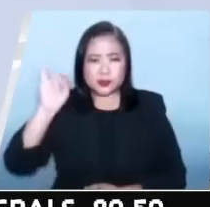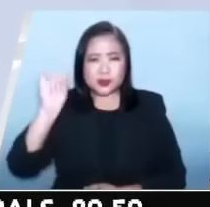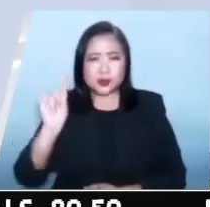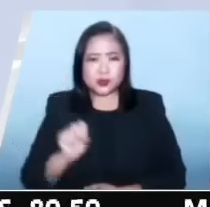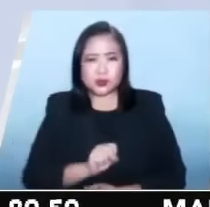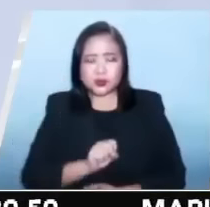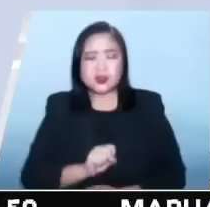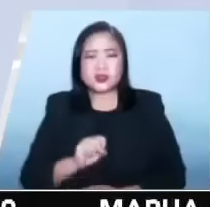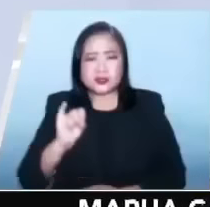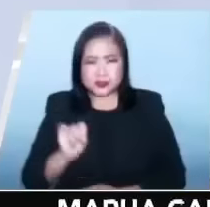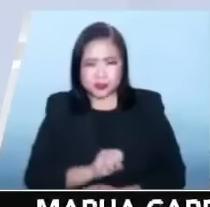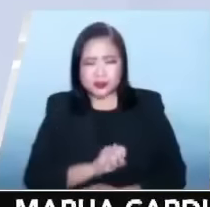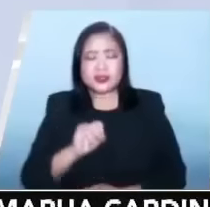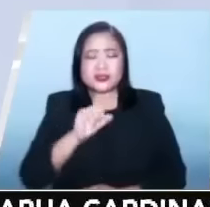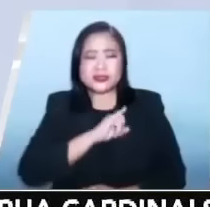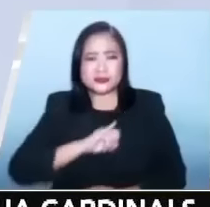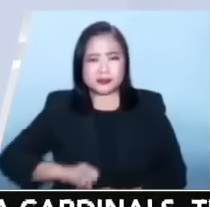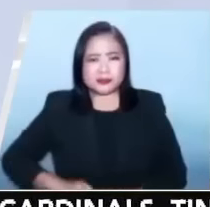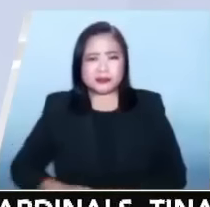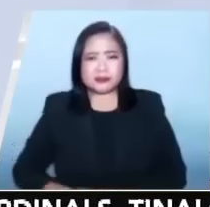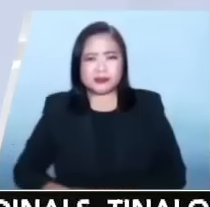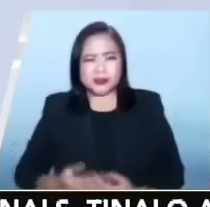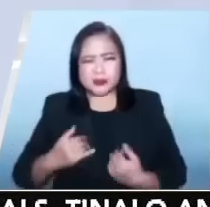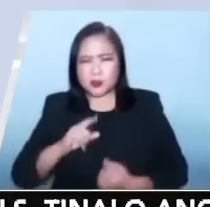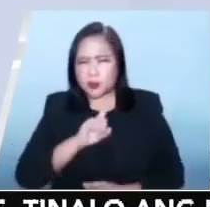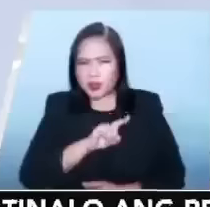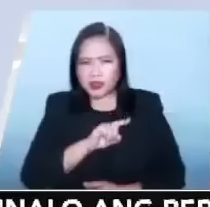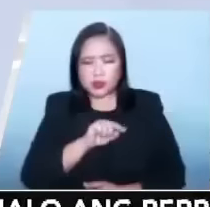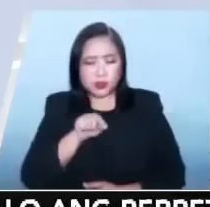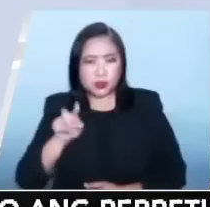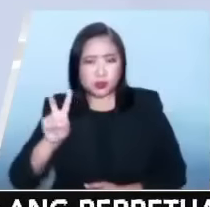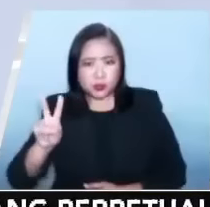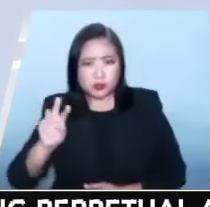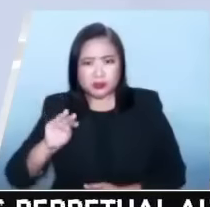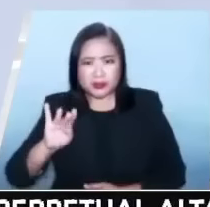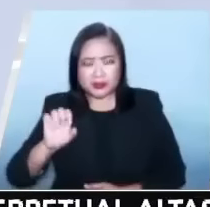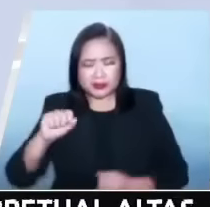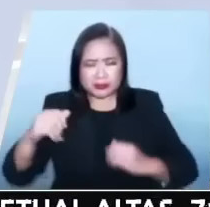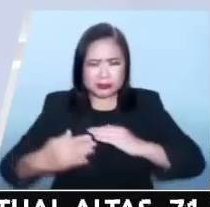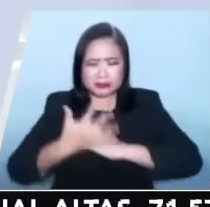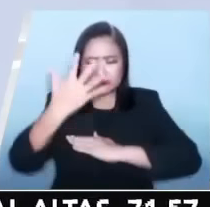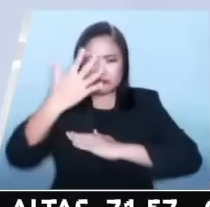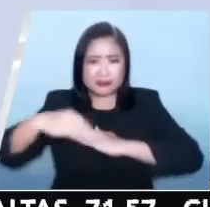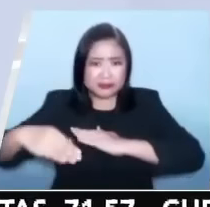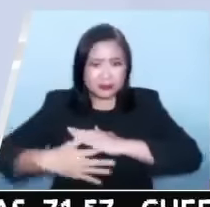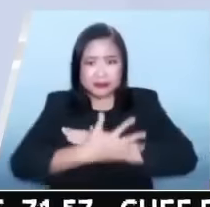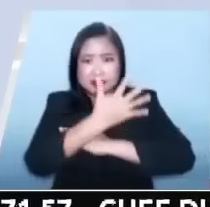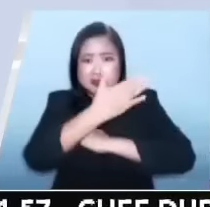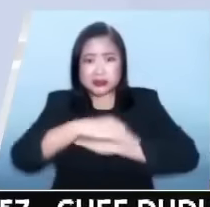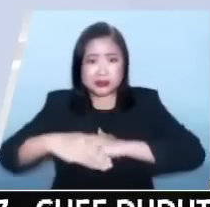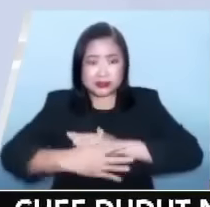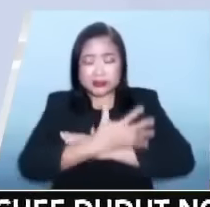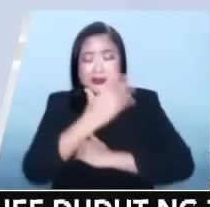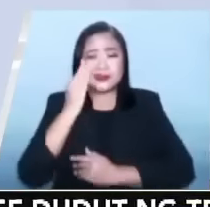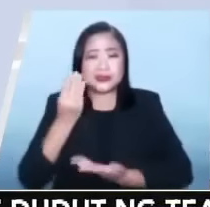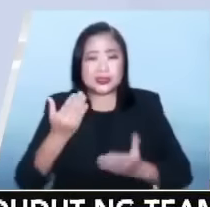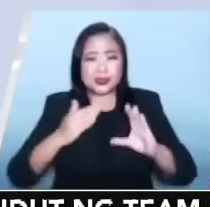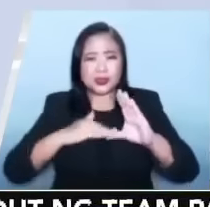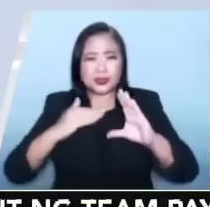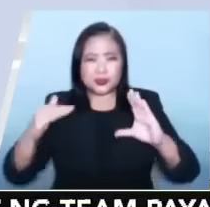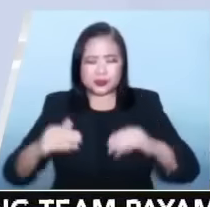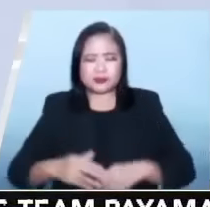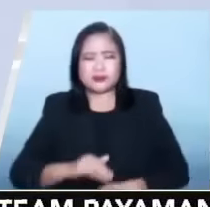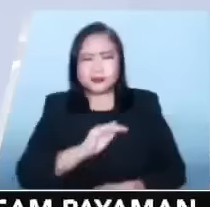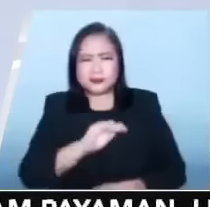namang umabot sa 1 hanggang 2 metrong taas ng alon ang mararanasan sa coastal areas ng La Union. Mga kapuso, iwasan na po